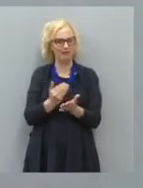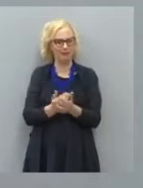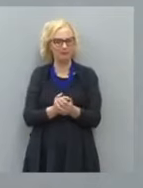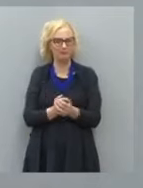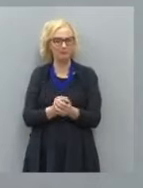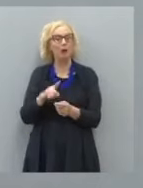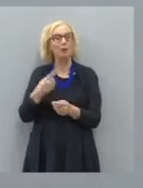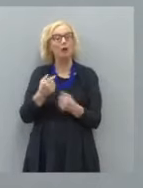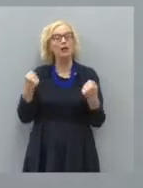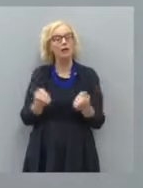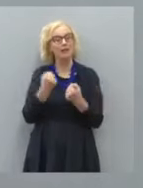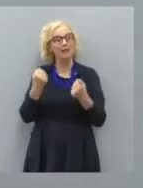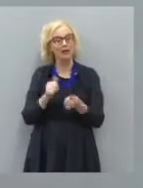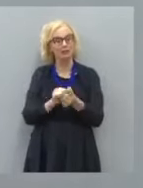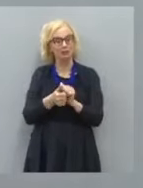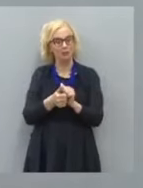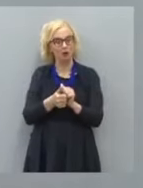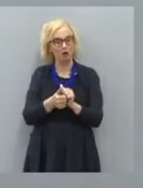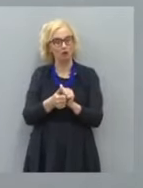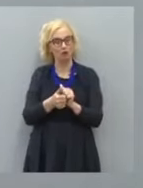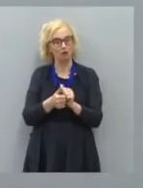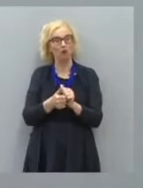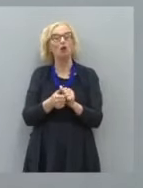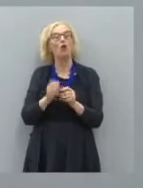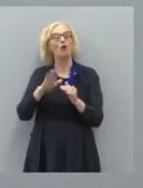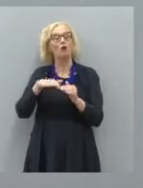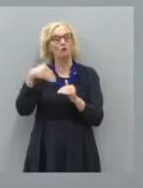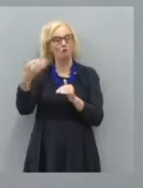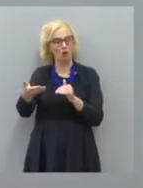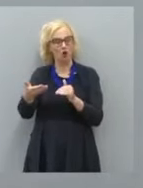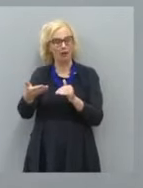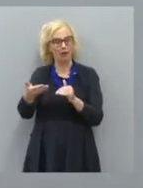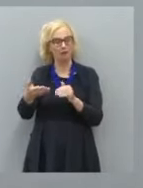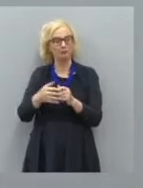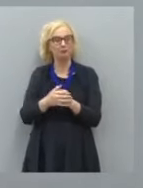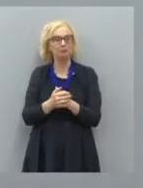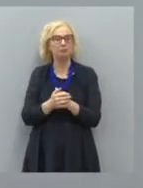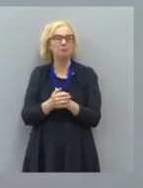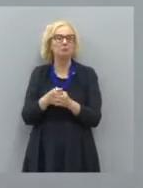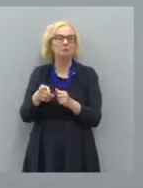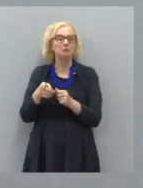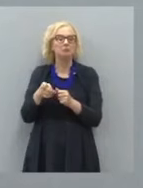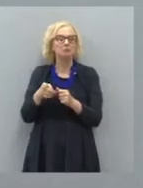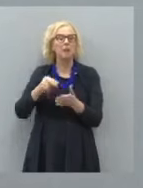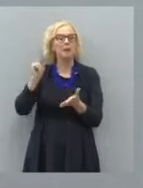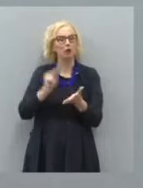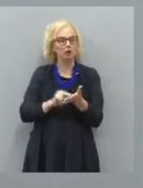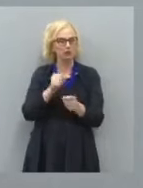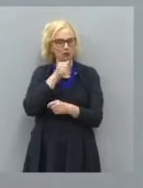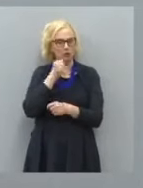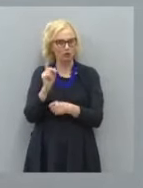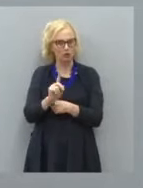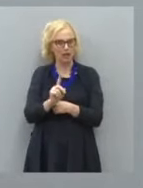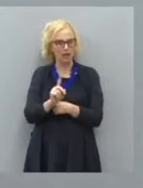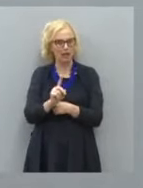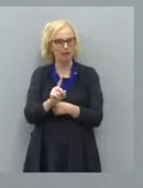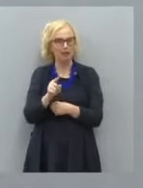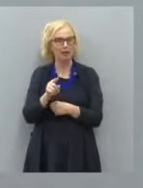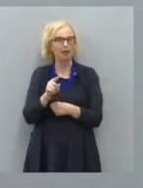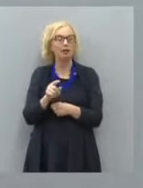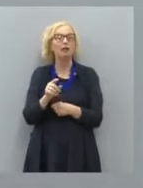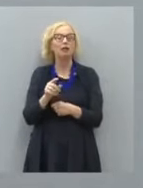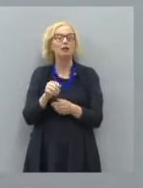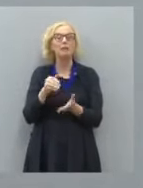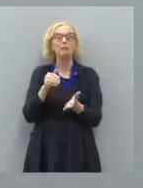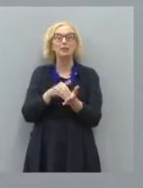eventi sportivi outdoor cioè all'aperto in questo caso non servirà la prenotazione aumento del 50